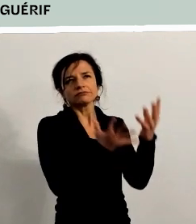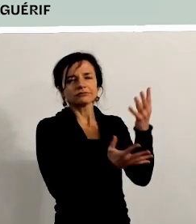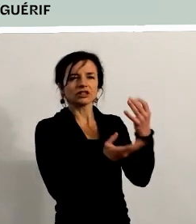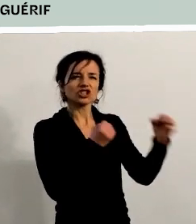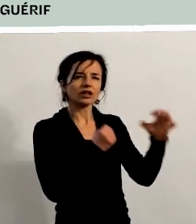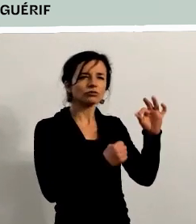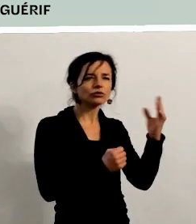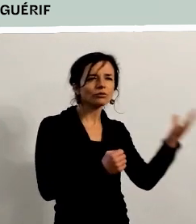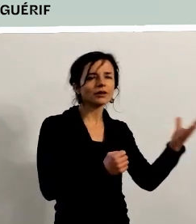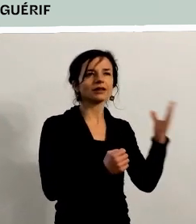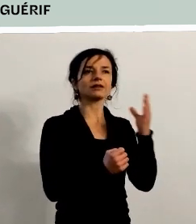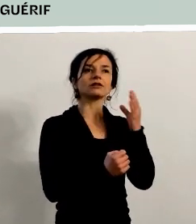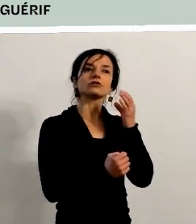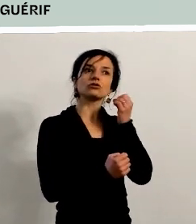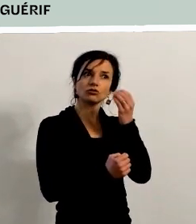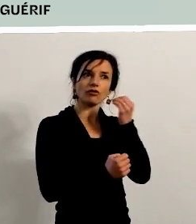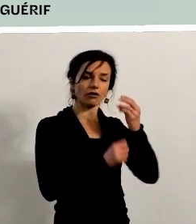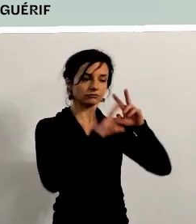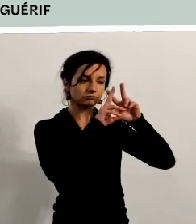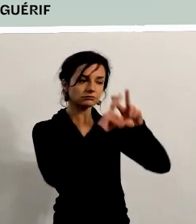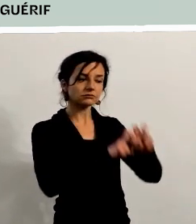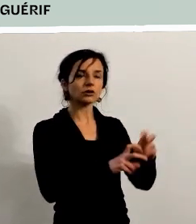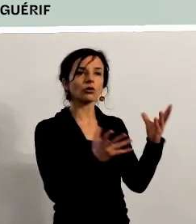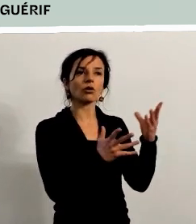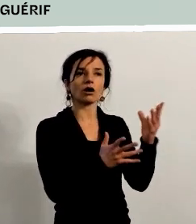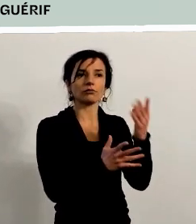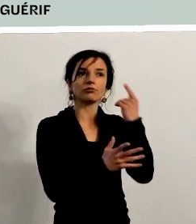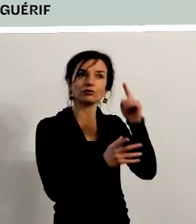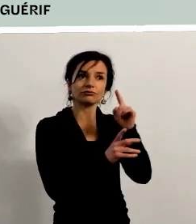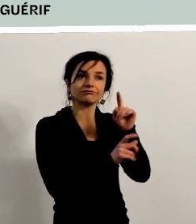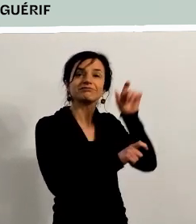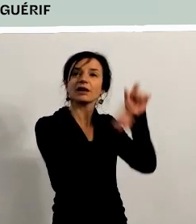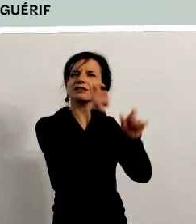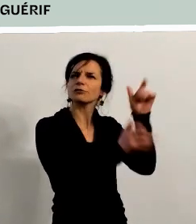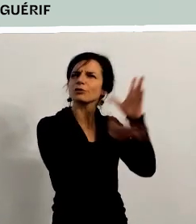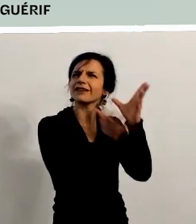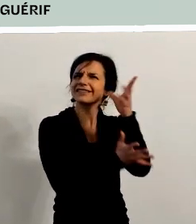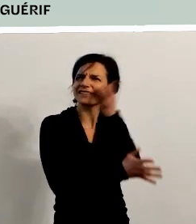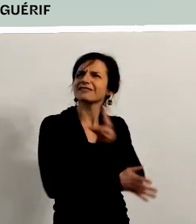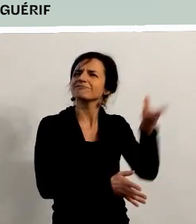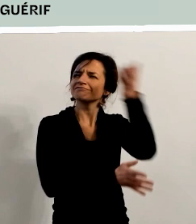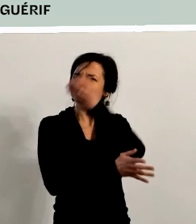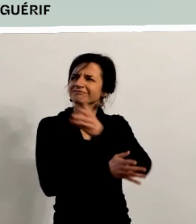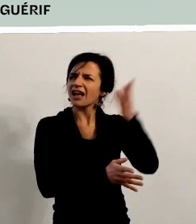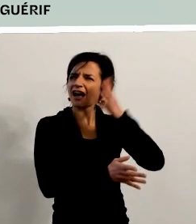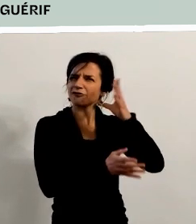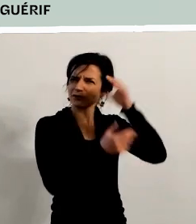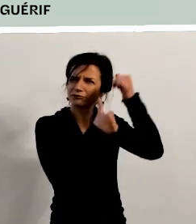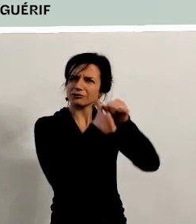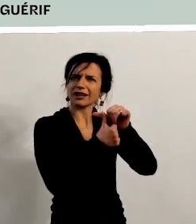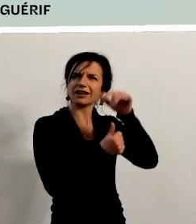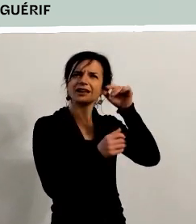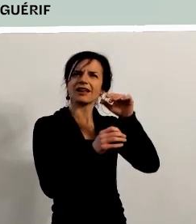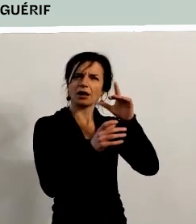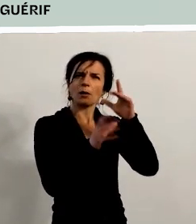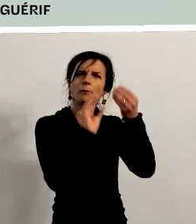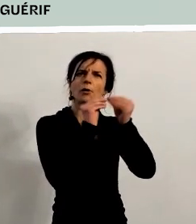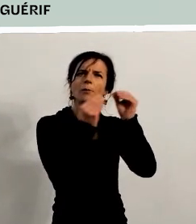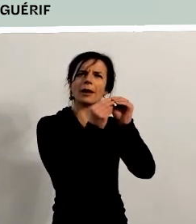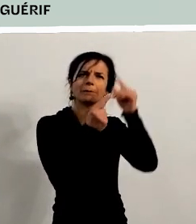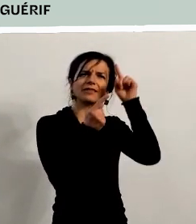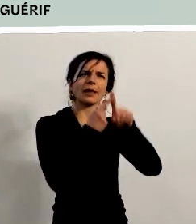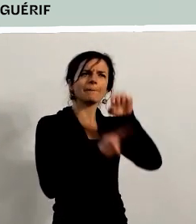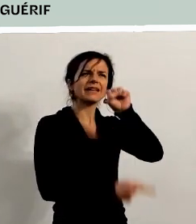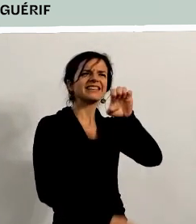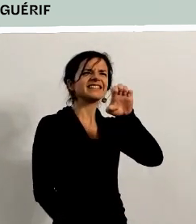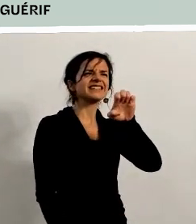les plus anciens, entre guillemets, mais dont je fais partie, peuvent peut-être se souvenir de cet accident de Seveso en 1976.